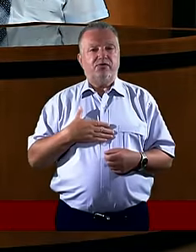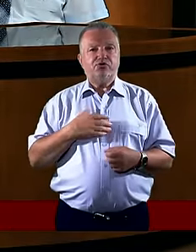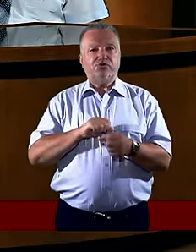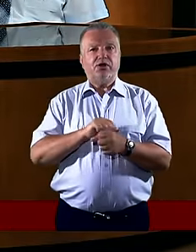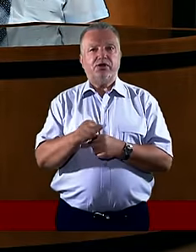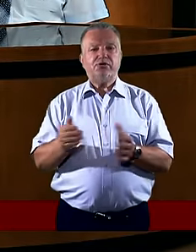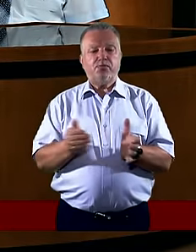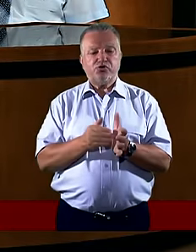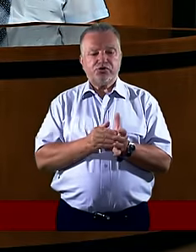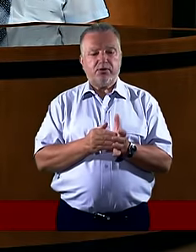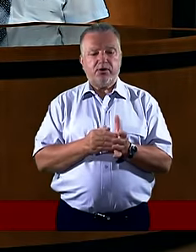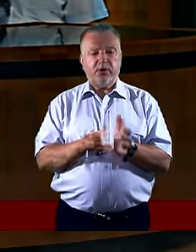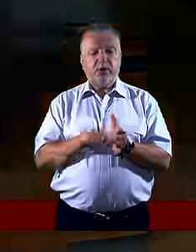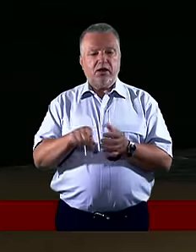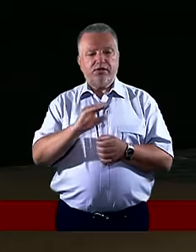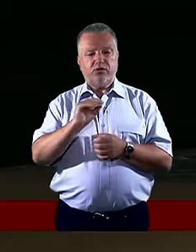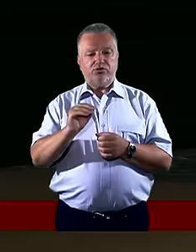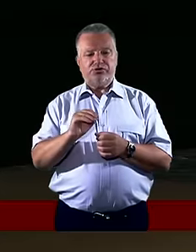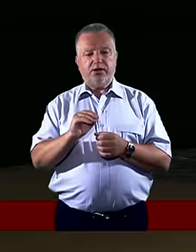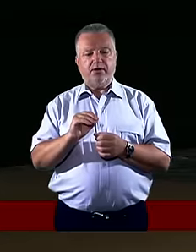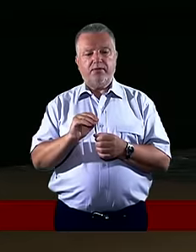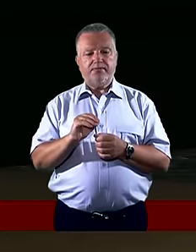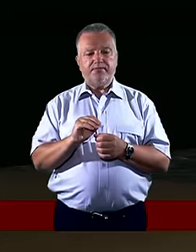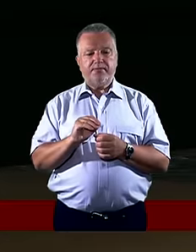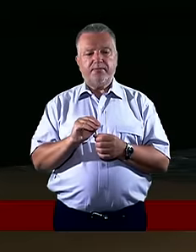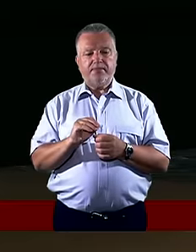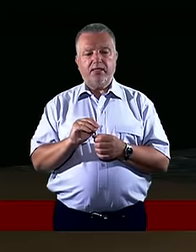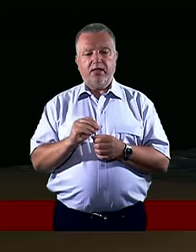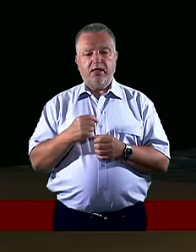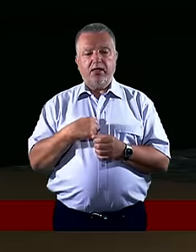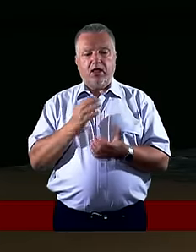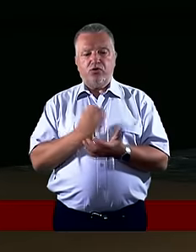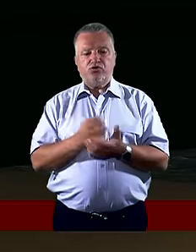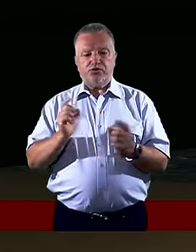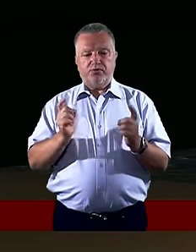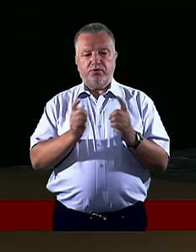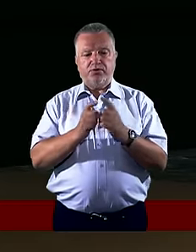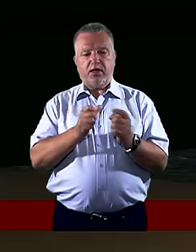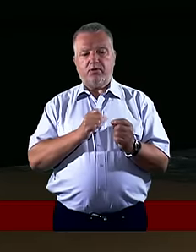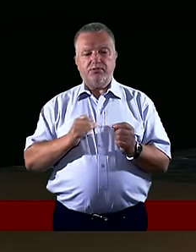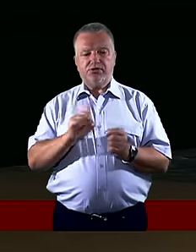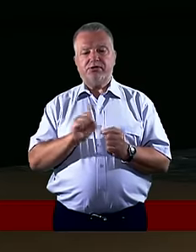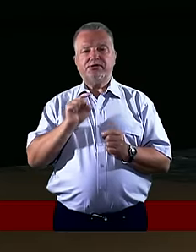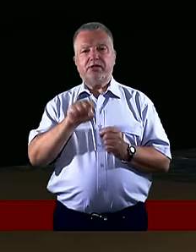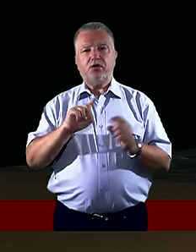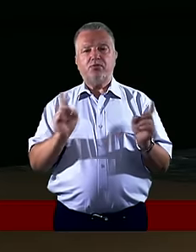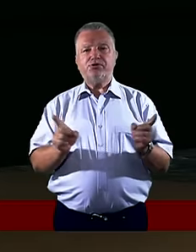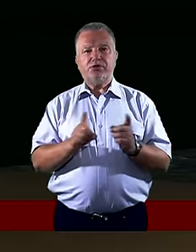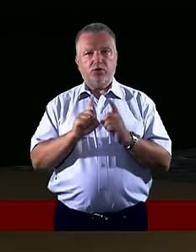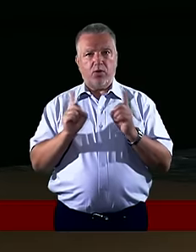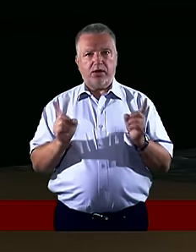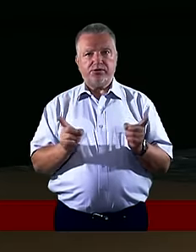wyczucie jest bardzo potrzebne, dlatego że no, niestety ja już spotkałam się z